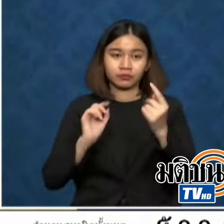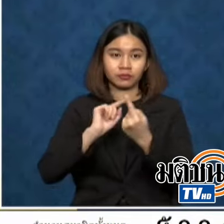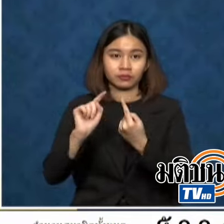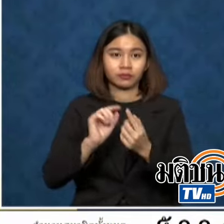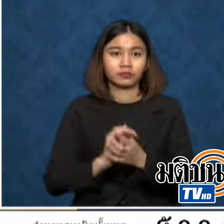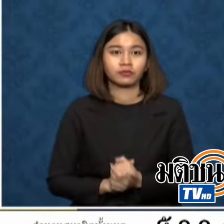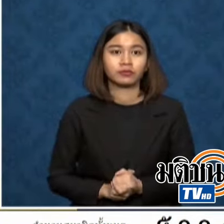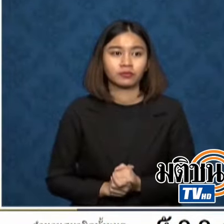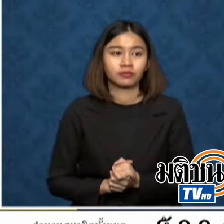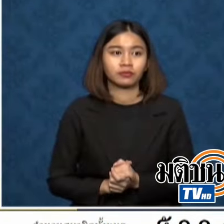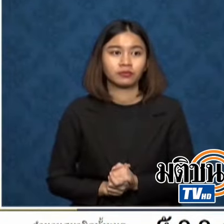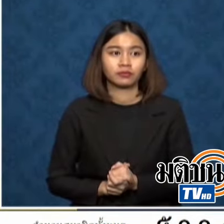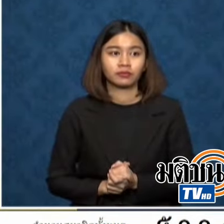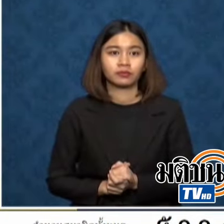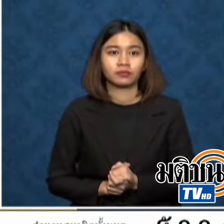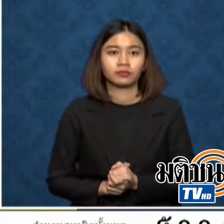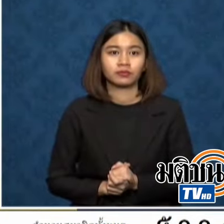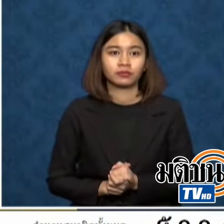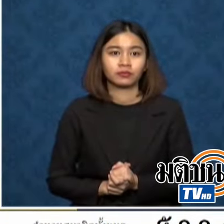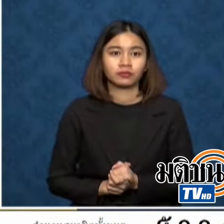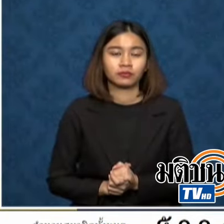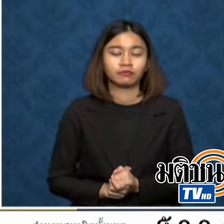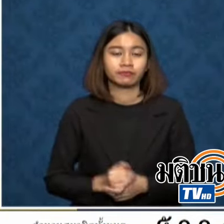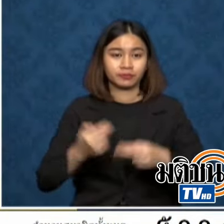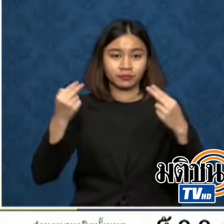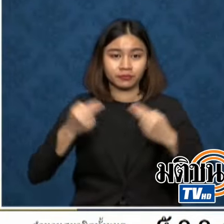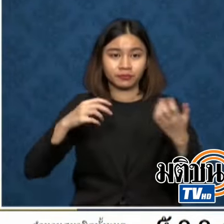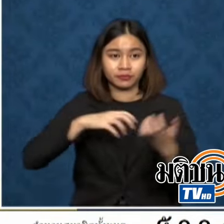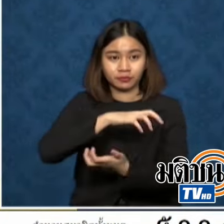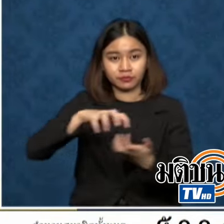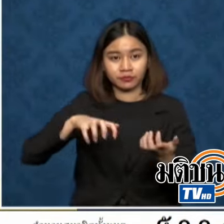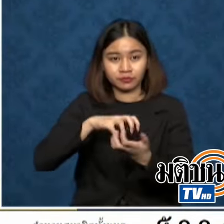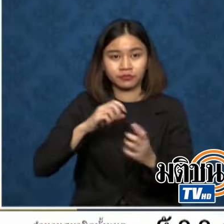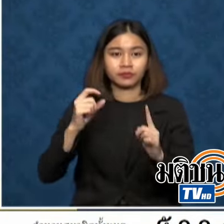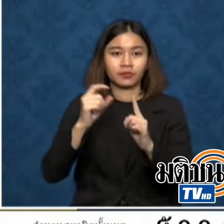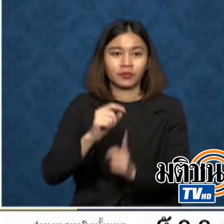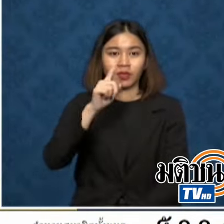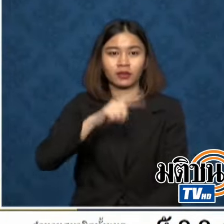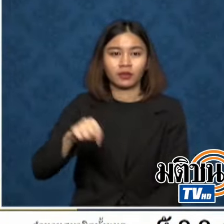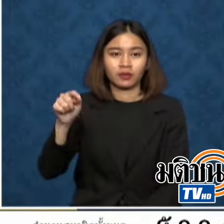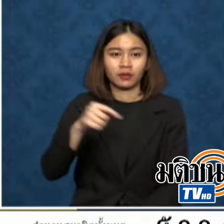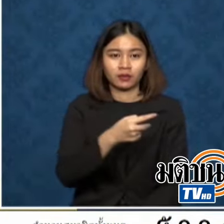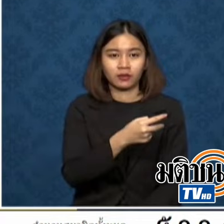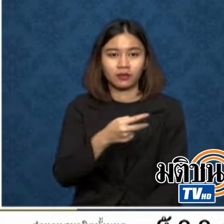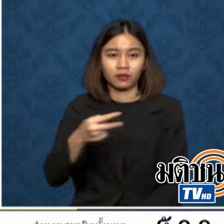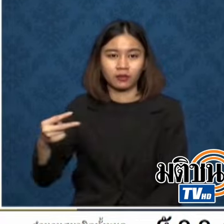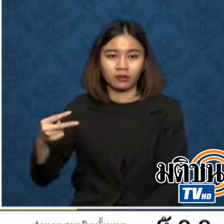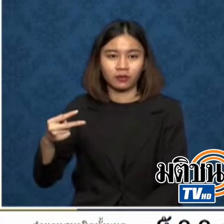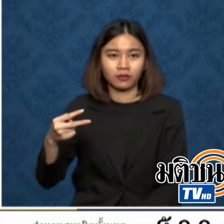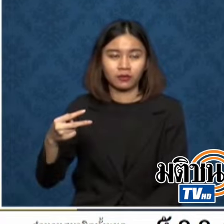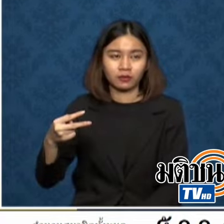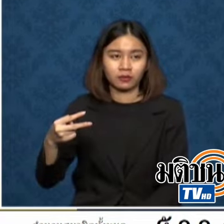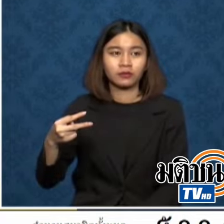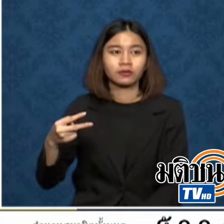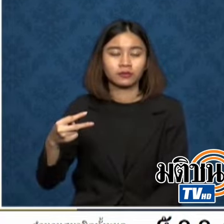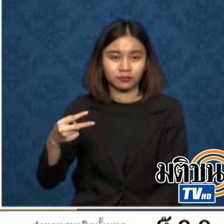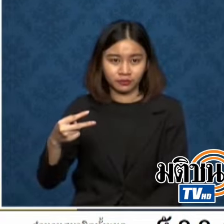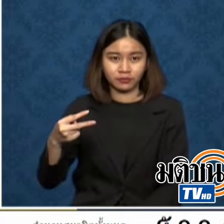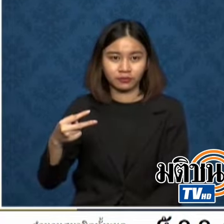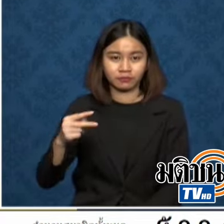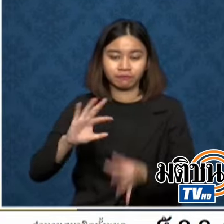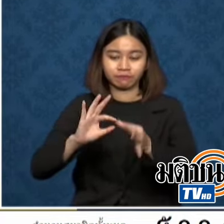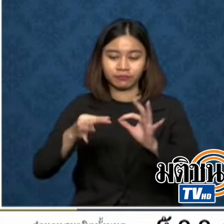ว่าเป็น Hybrid Wสงครามผสม Running arisk of blurring the Line BetweenFishing boats